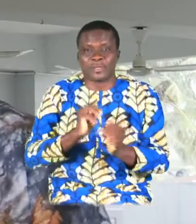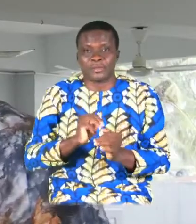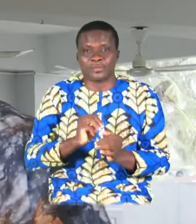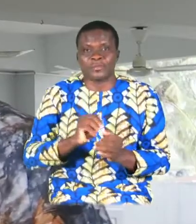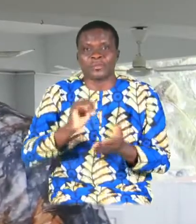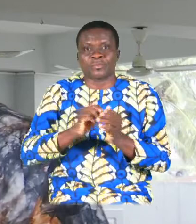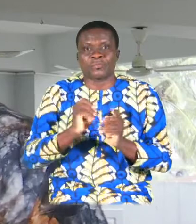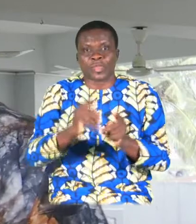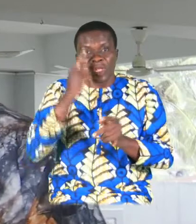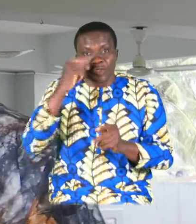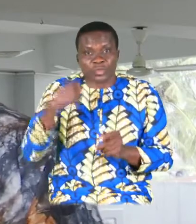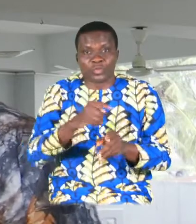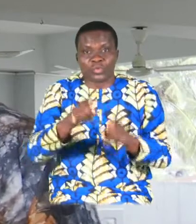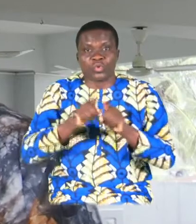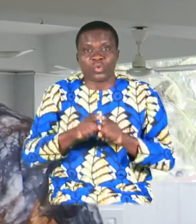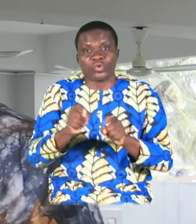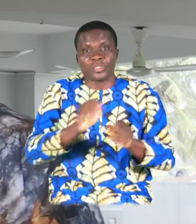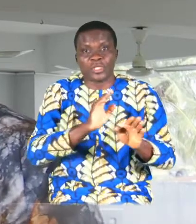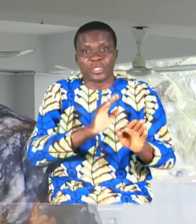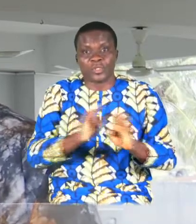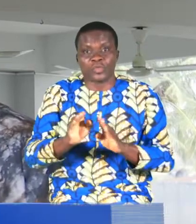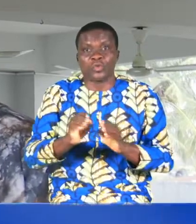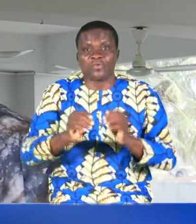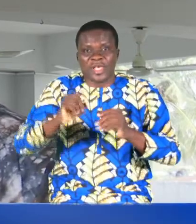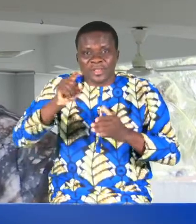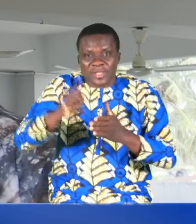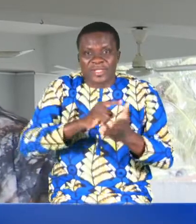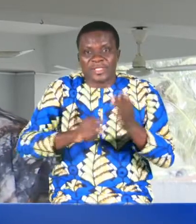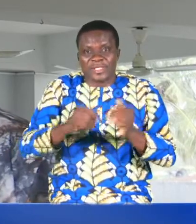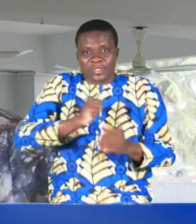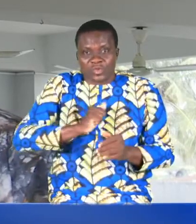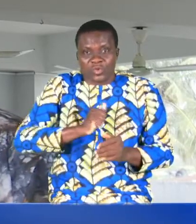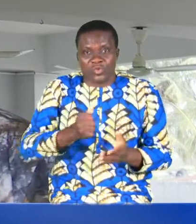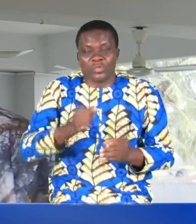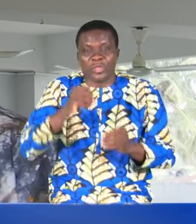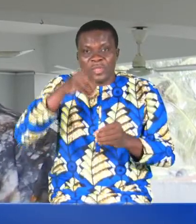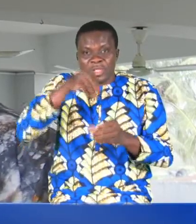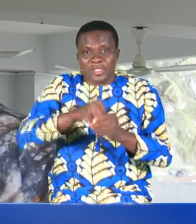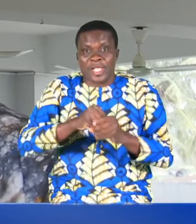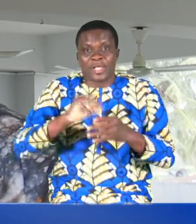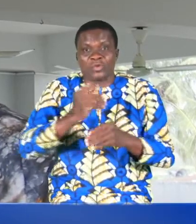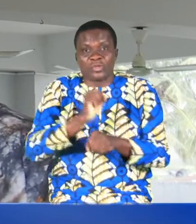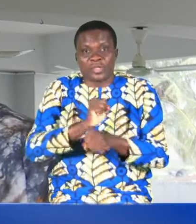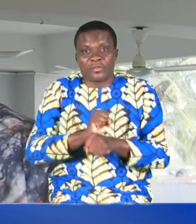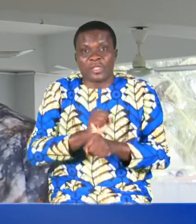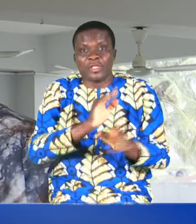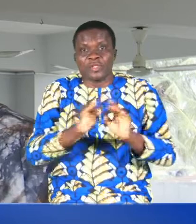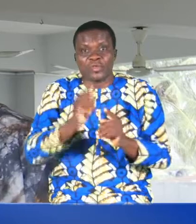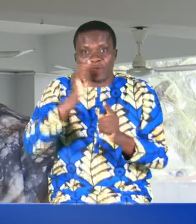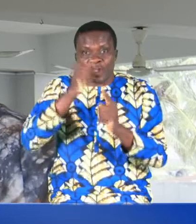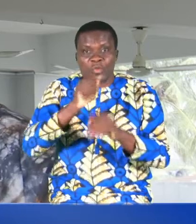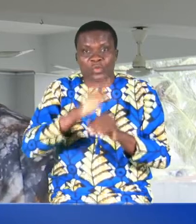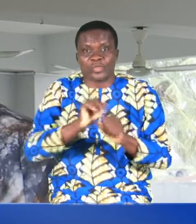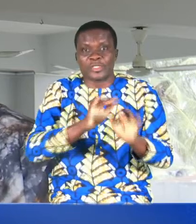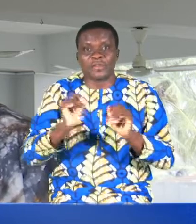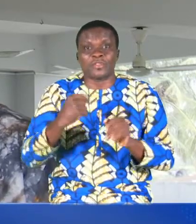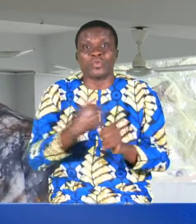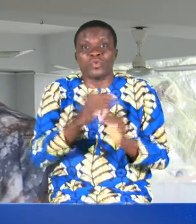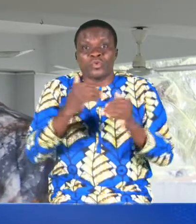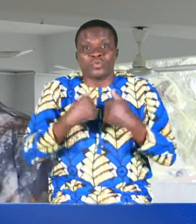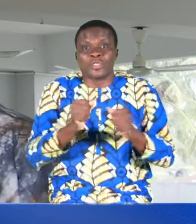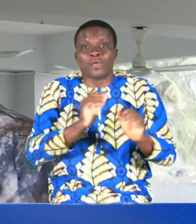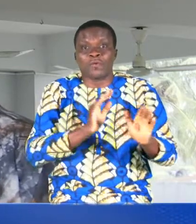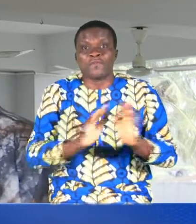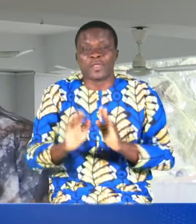Et c'est l'occasion pour nous aussi de faire l'autocritique de la corporation, de faire un point sur les activités que nous avons